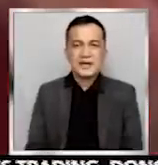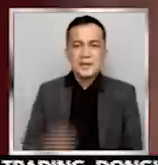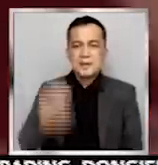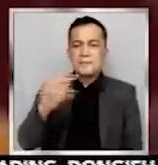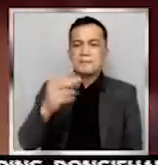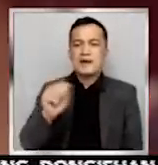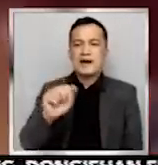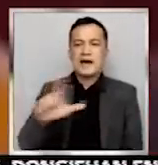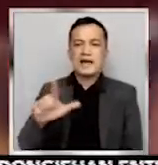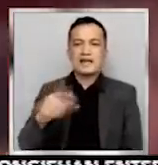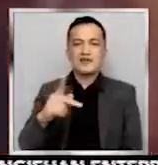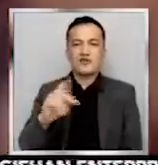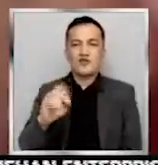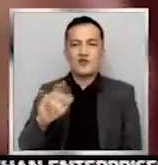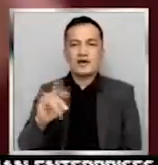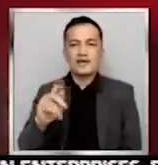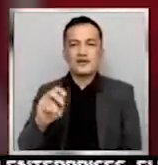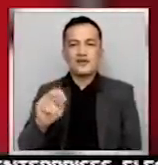lahat!